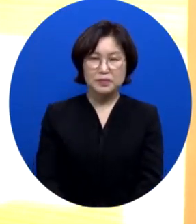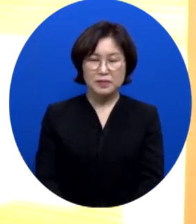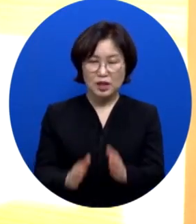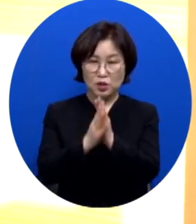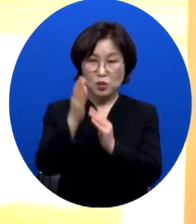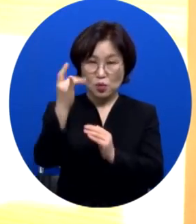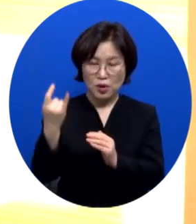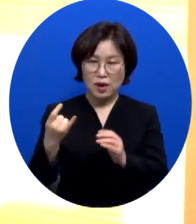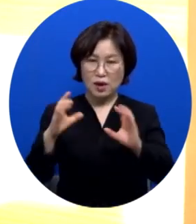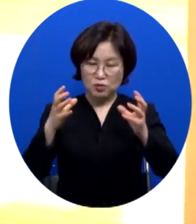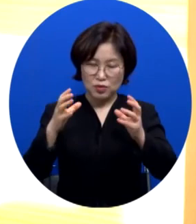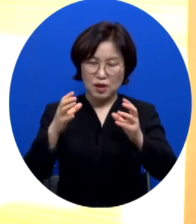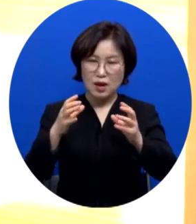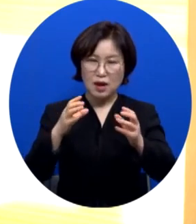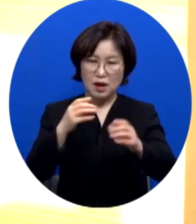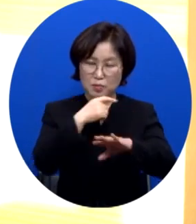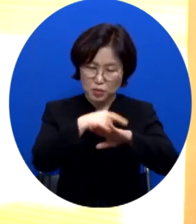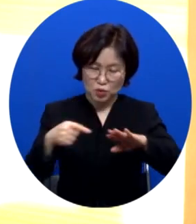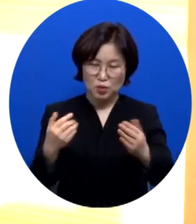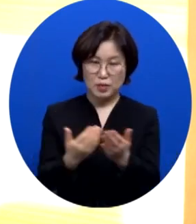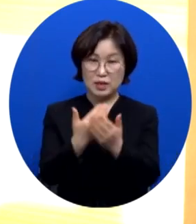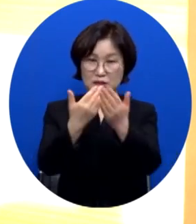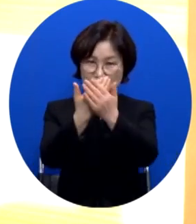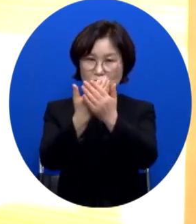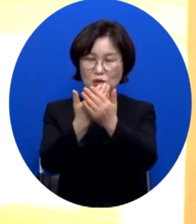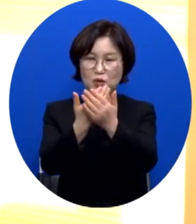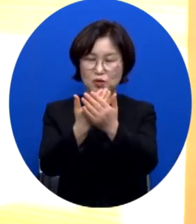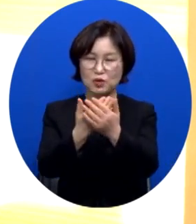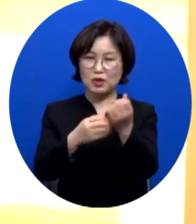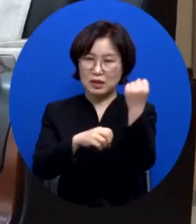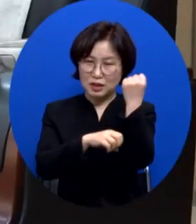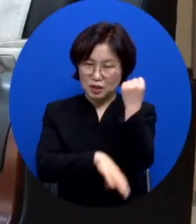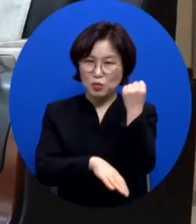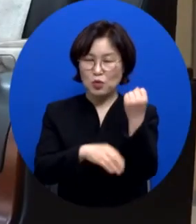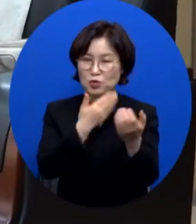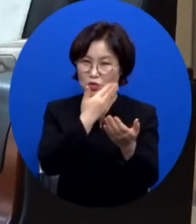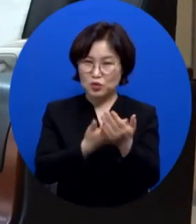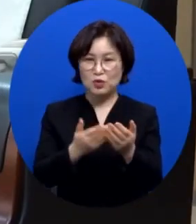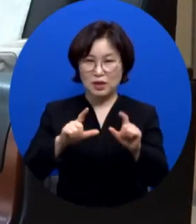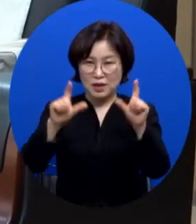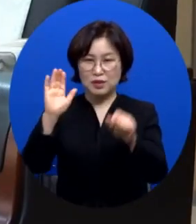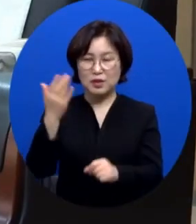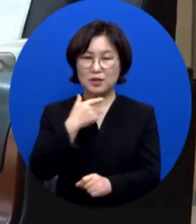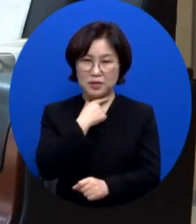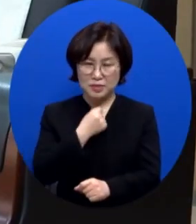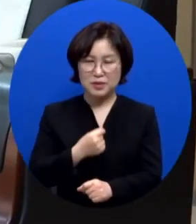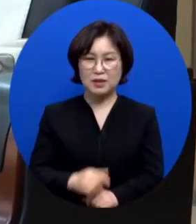기도회가 국가와 민족의 번영과 발전을 위한 마중물이 되길 기대하겠습니다. 감사합니다. 고맙습니다.